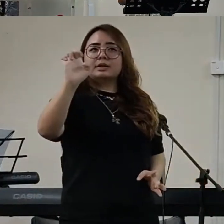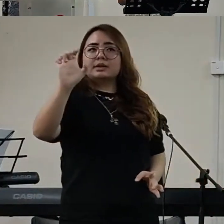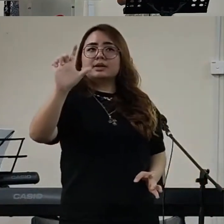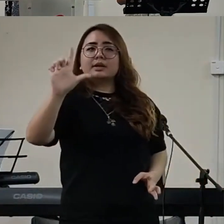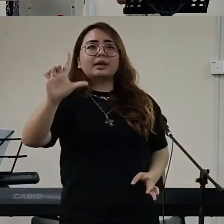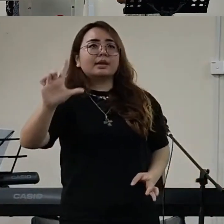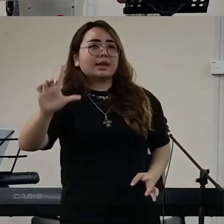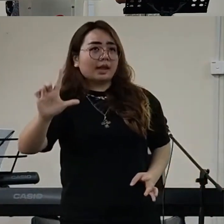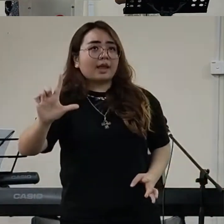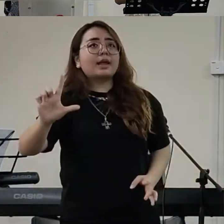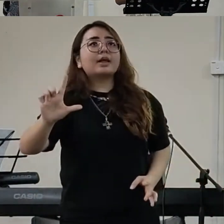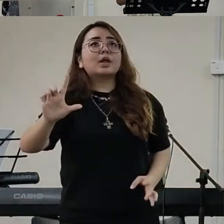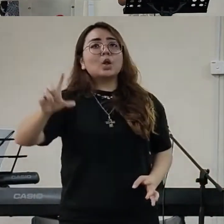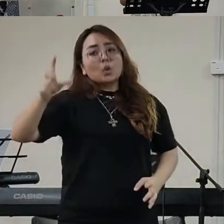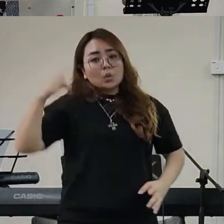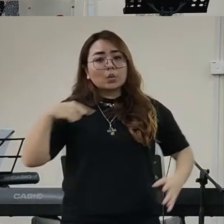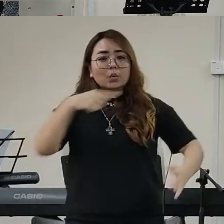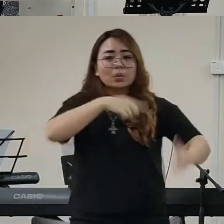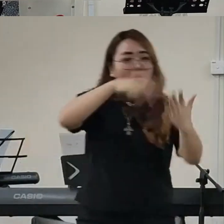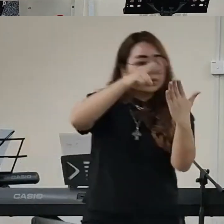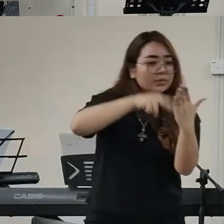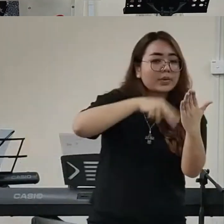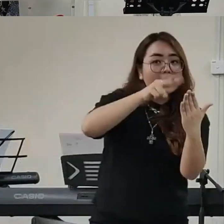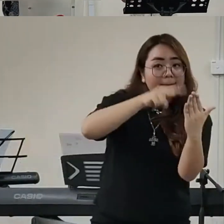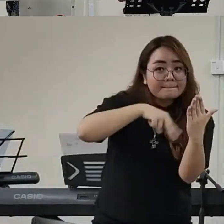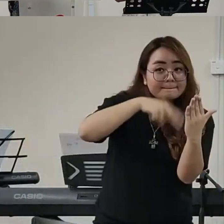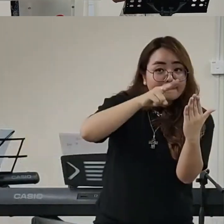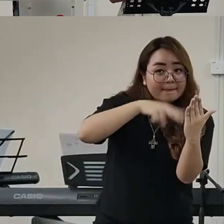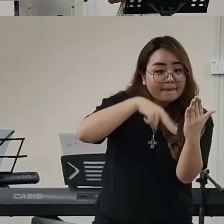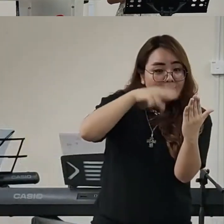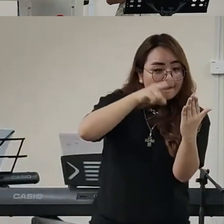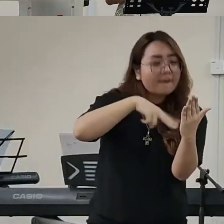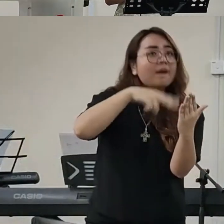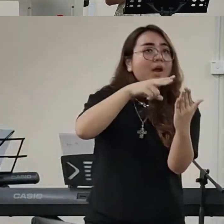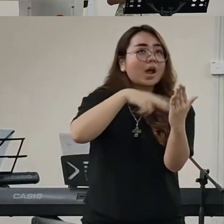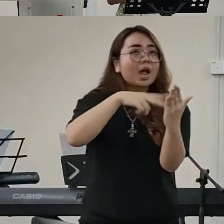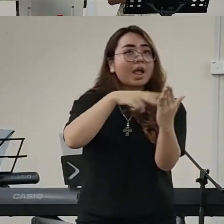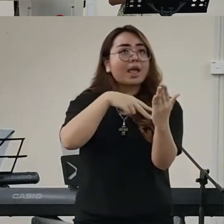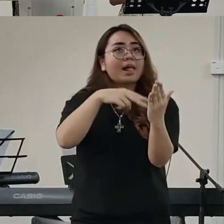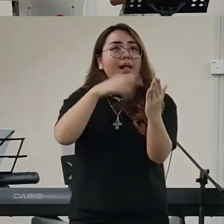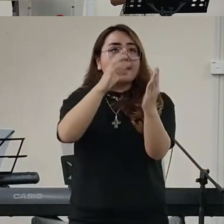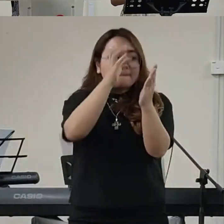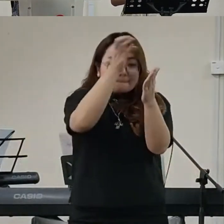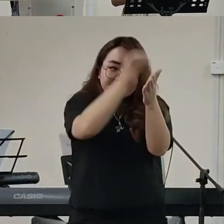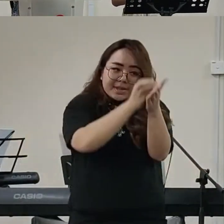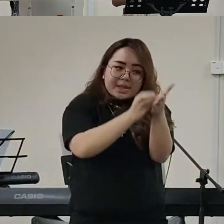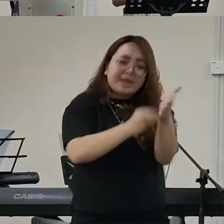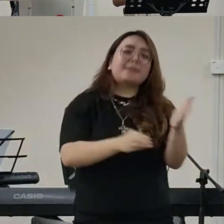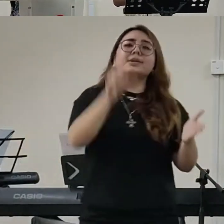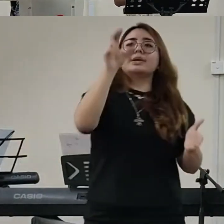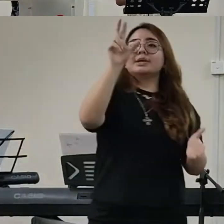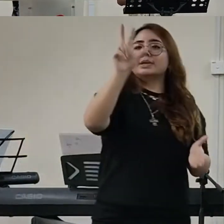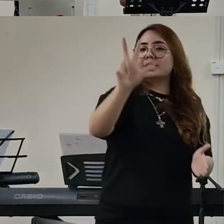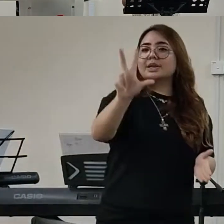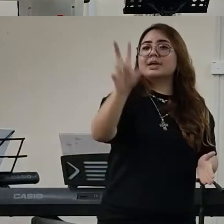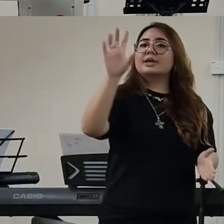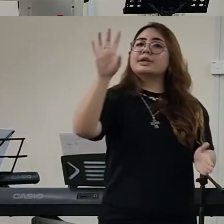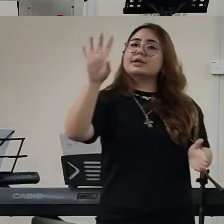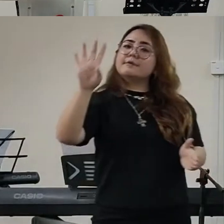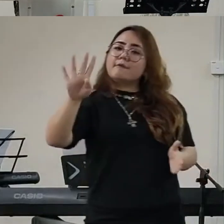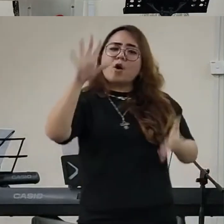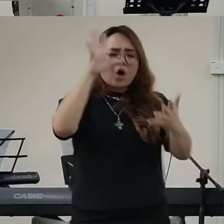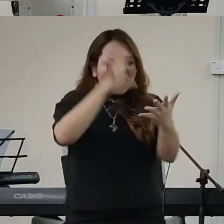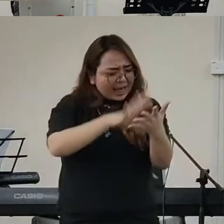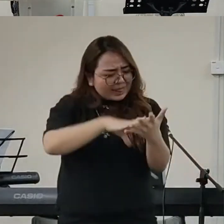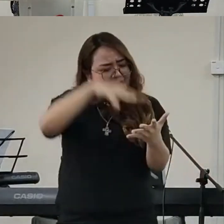dive into Ezekiel chapter 34 to see what God is saying to us. It's relevant. 那以西